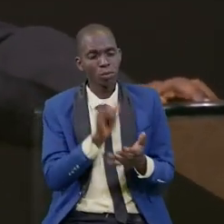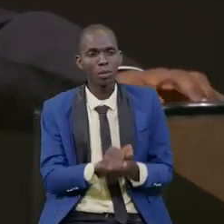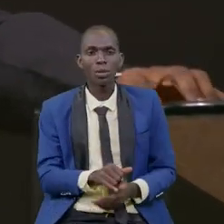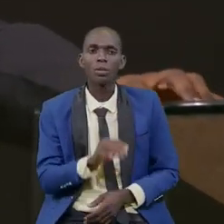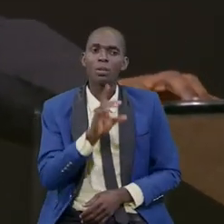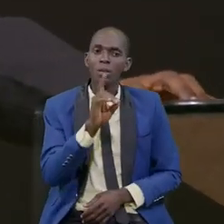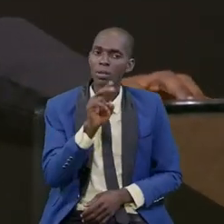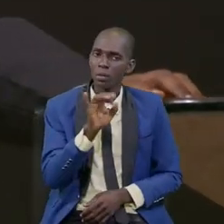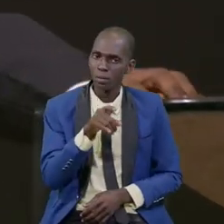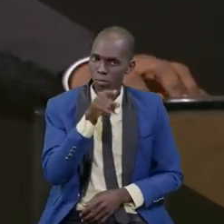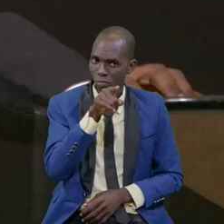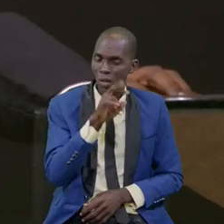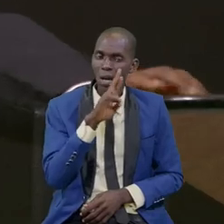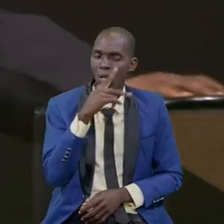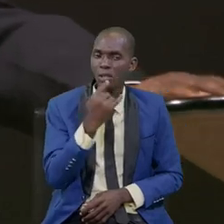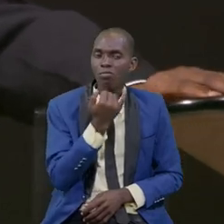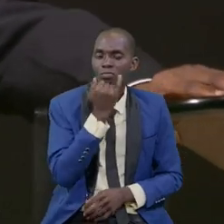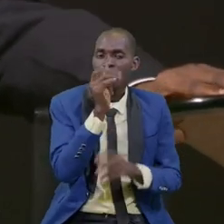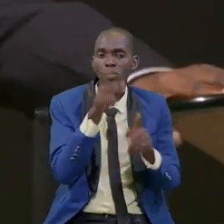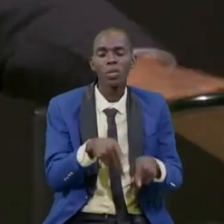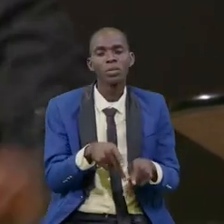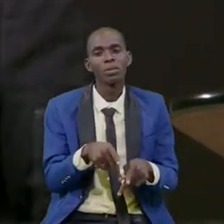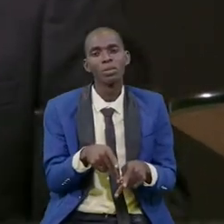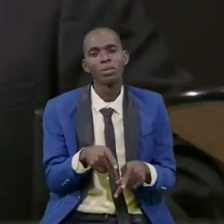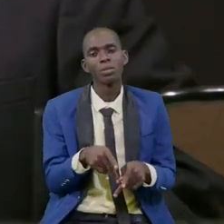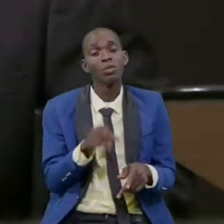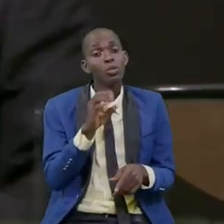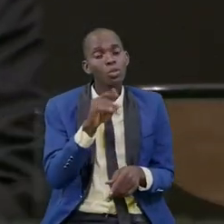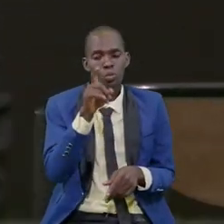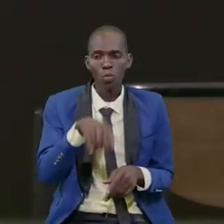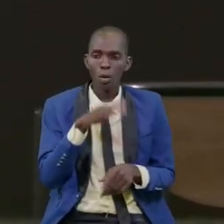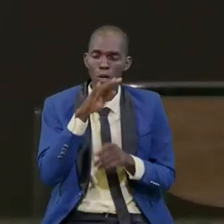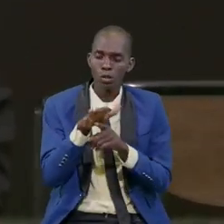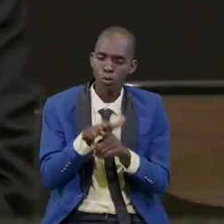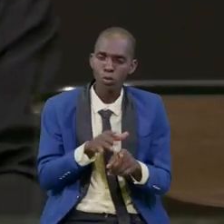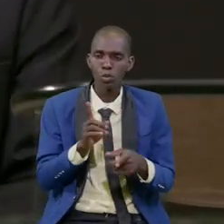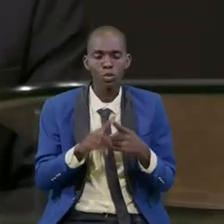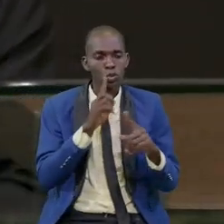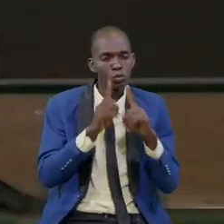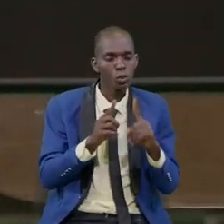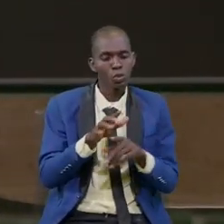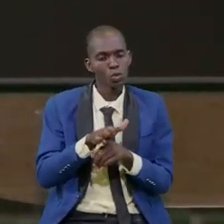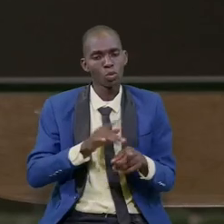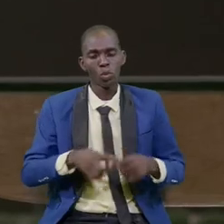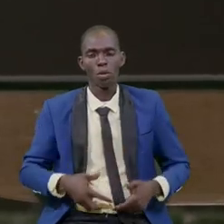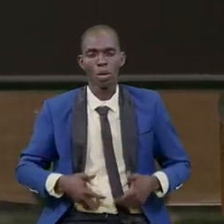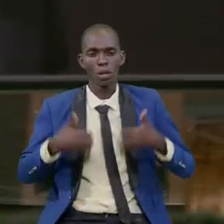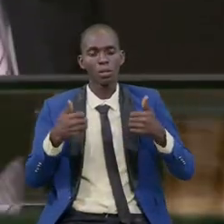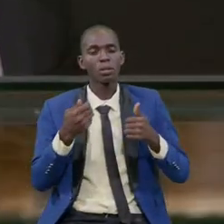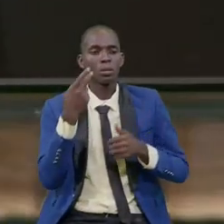Pourquoi quelqu'un peut faire ça? Mais c'est toi l'homme. Oui, il faut être lent à parler et lent à se mettre en colère.